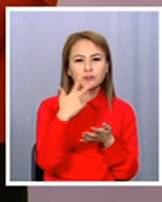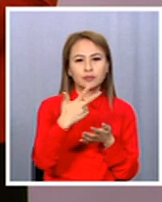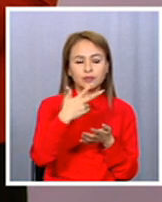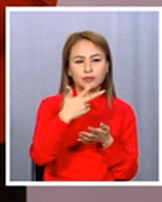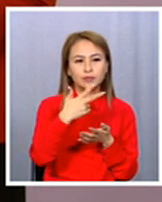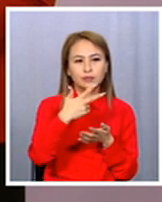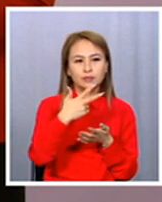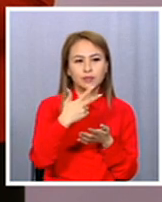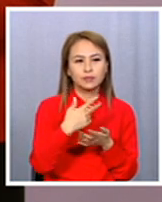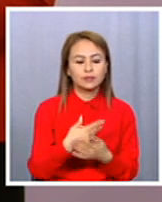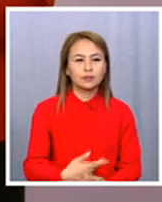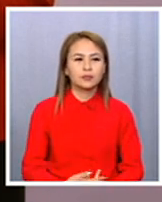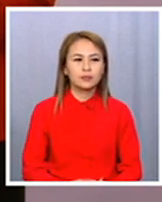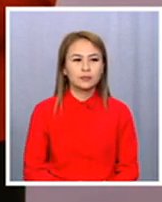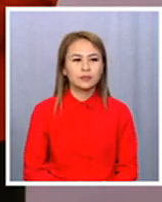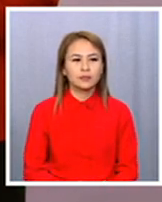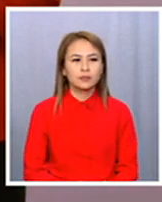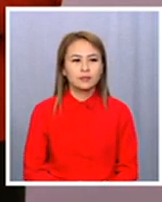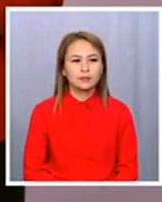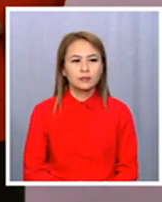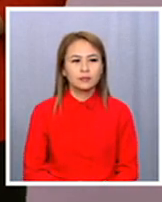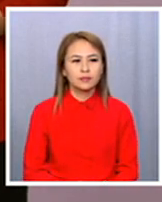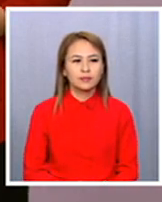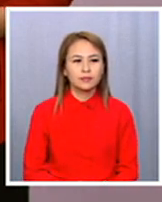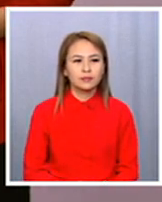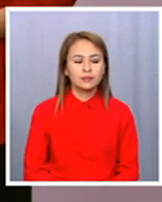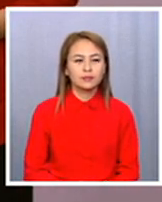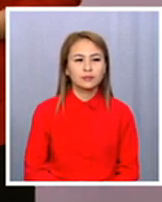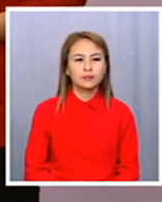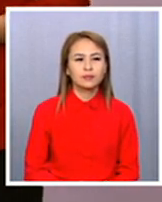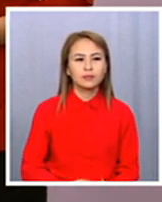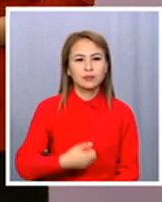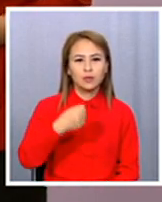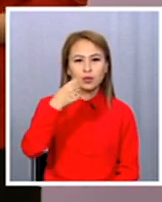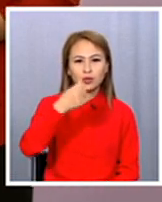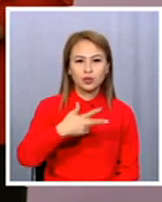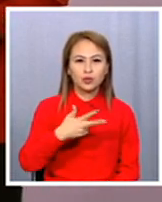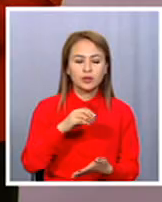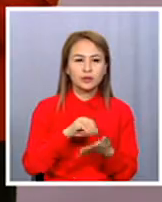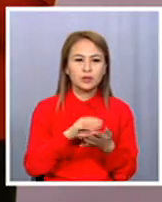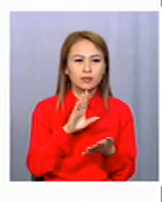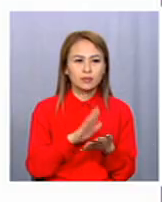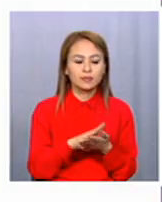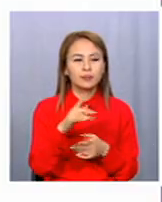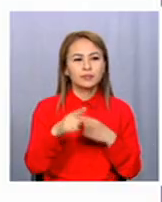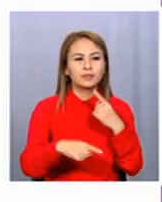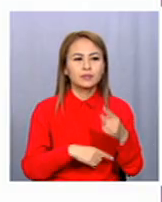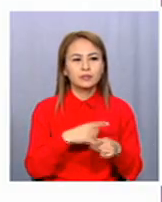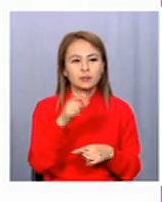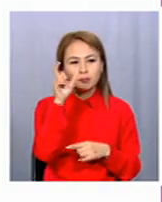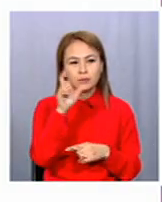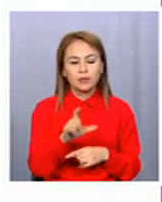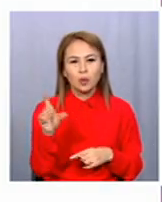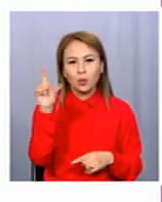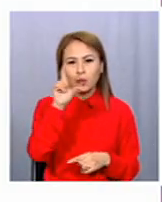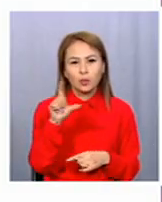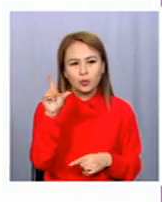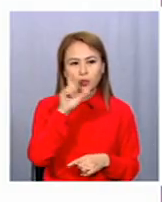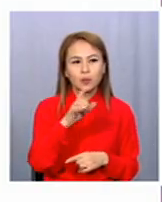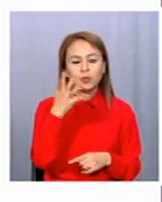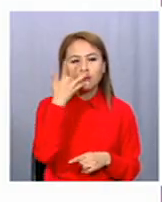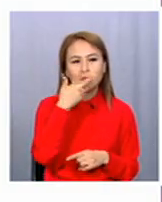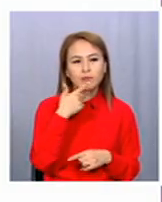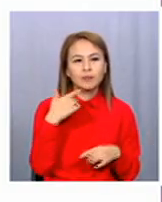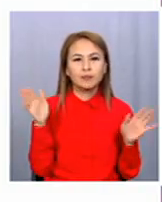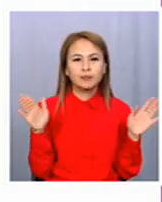түсті көбелек бар. Екінші бағанға 3 цифрын жазамыз. Келесі көк көбелектердің санын анықтау